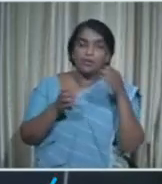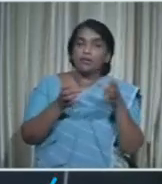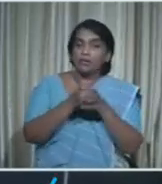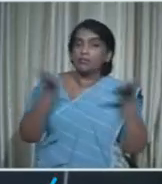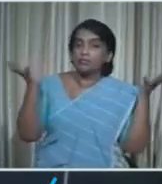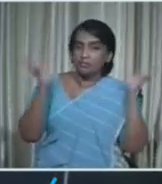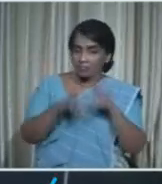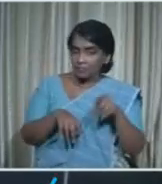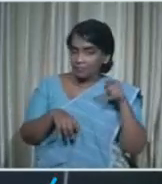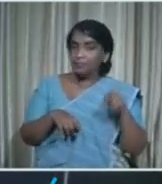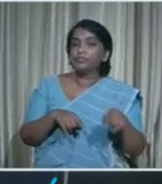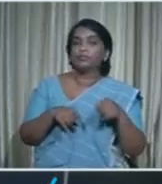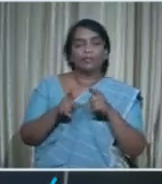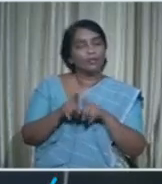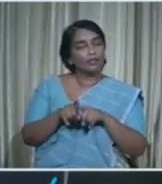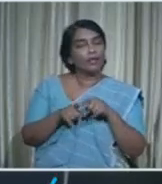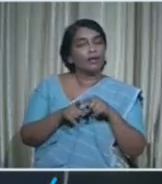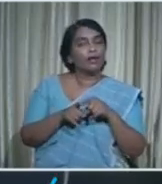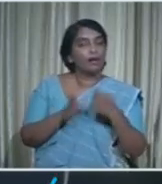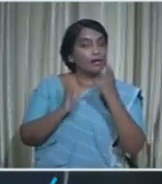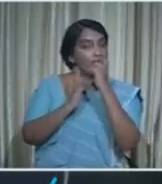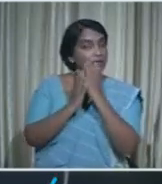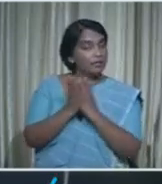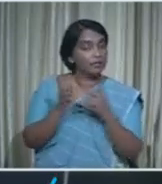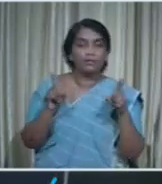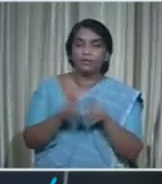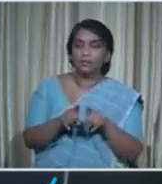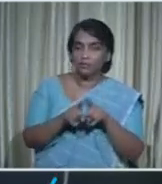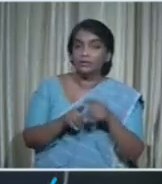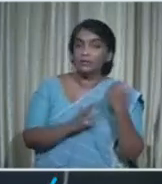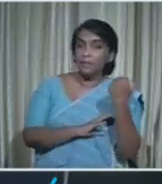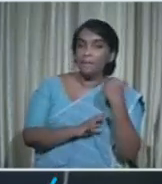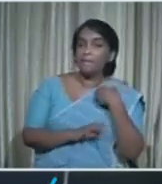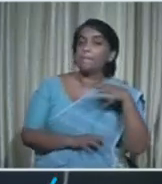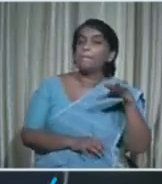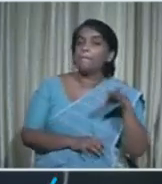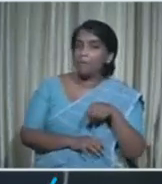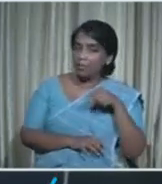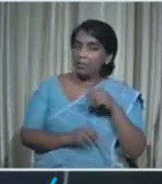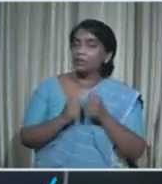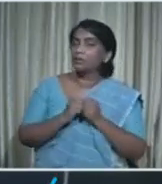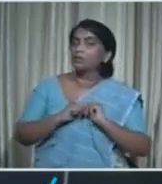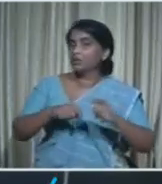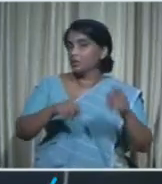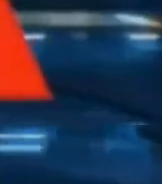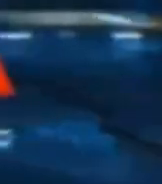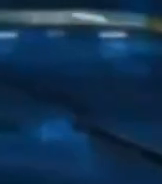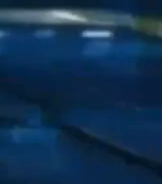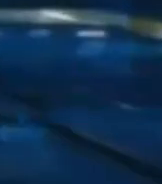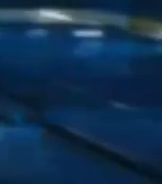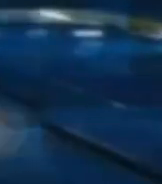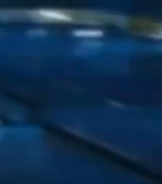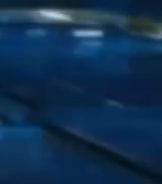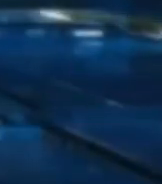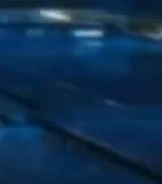කැඳවන්න මෙතෙන්ද ඔබතුමා ව්‍යවස්ථානුකූලව ඔබතුමාට දෙන බලතල පාවිච්චි කරලා ගතියුතු ක්‍රියාමාර්ග ගන්න කියන ඉල්ලීම කරනවා